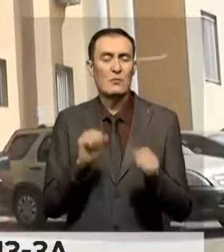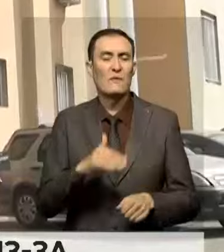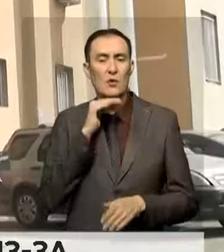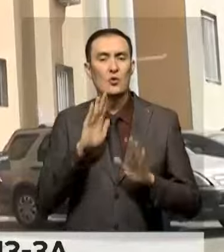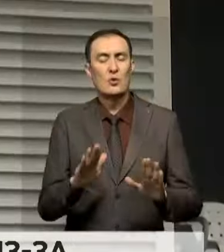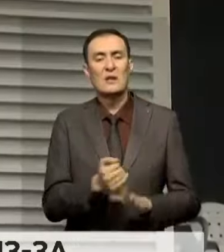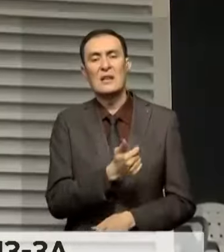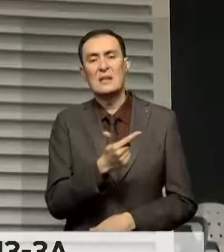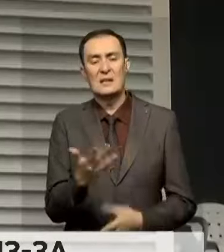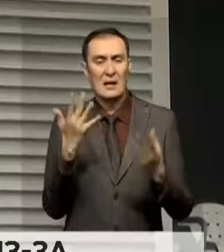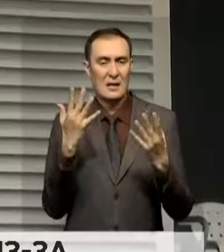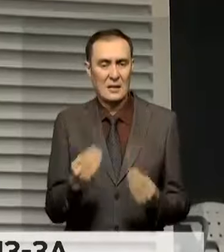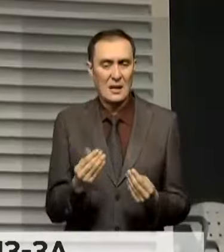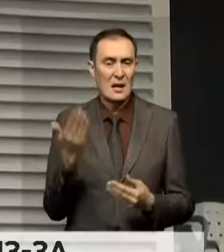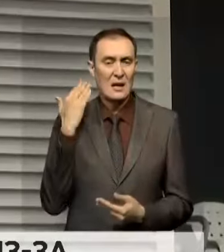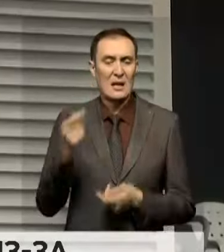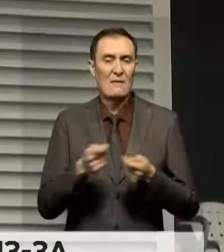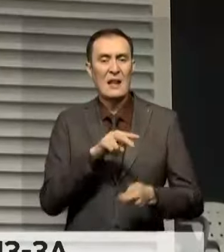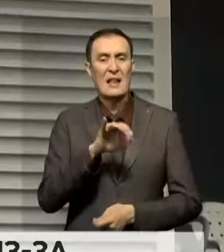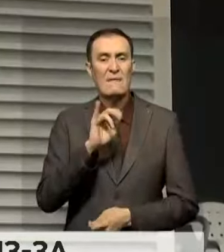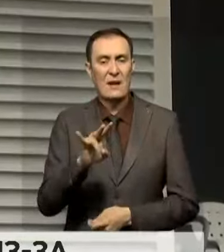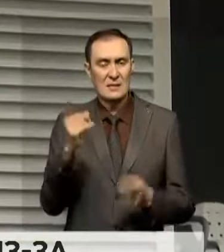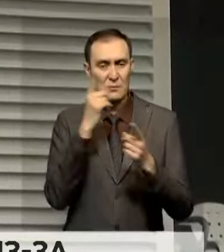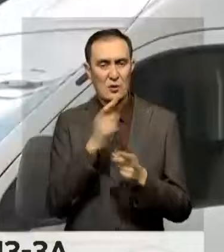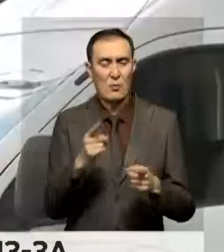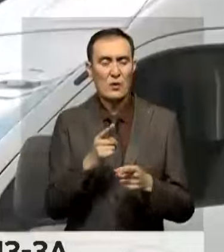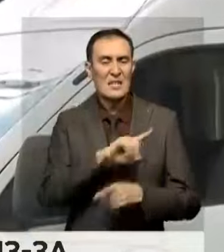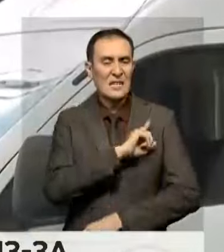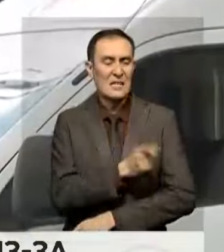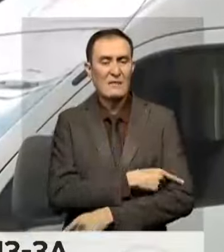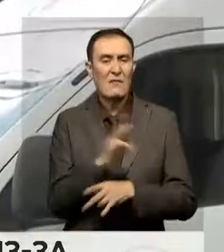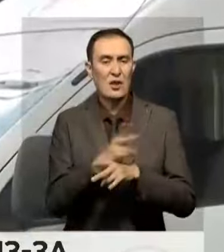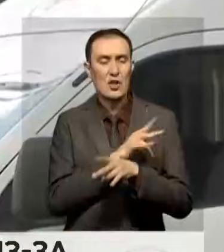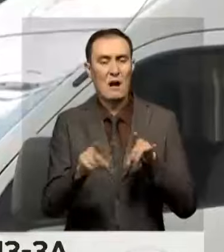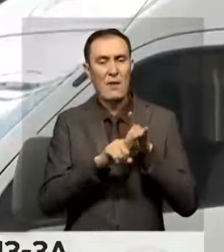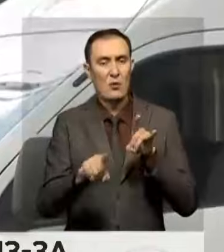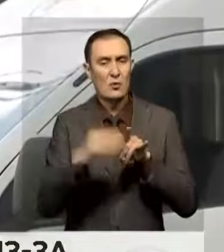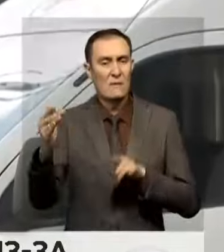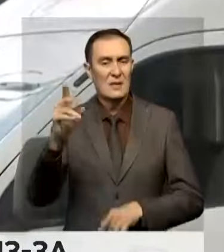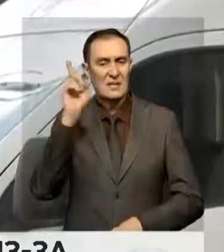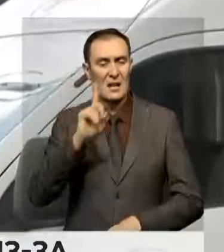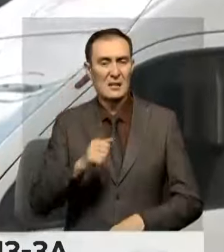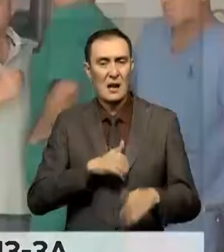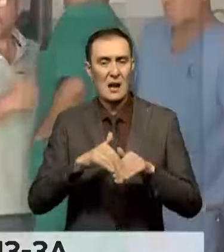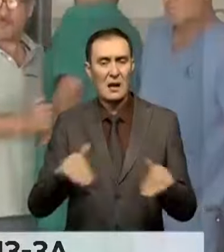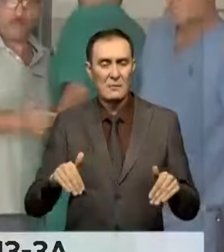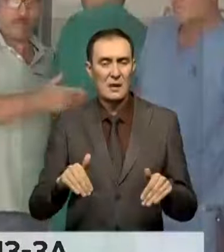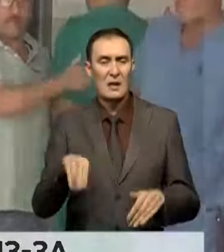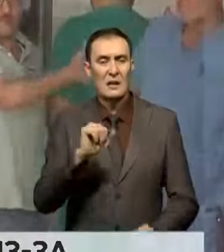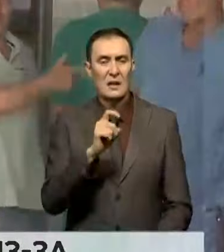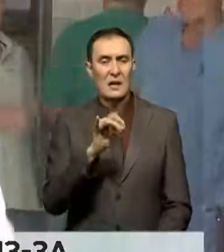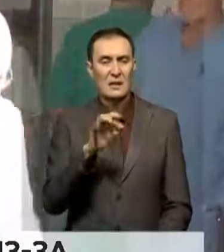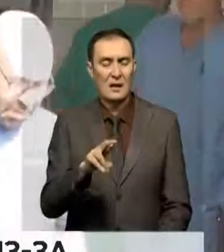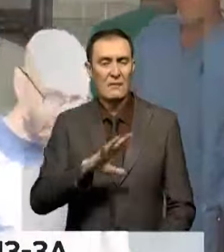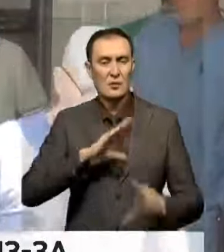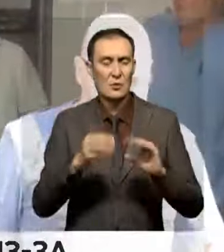хватить лишь на несколько дней. Напомню, ранее власти Ливана сообщили об интенсивных ночных авиаударах израильской армии по району Дахия.